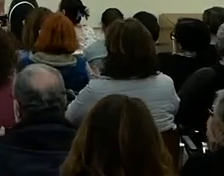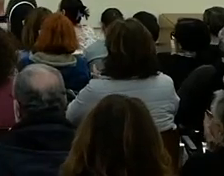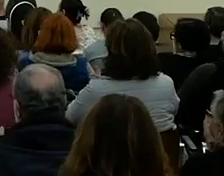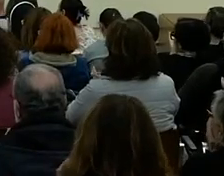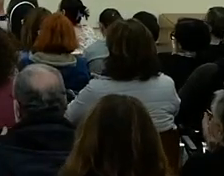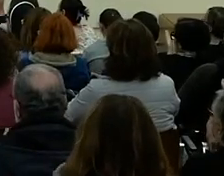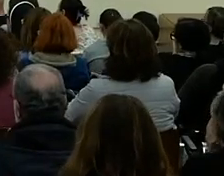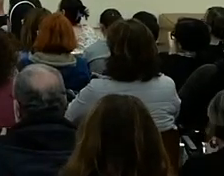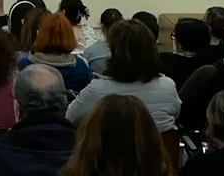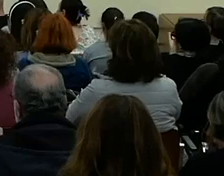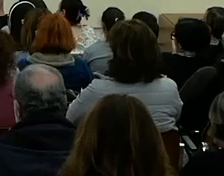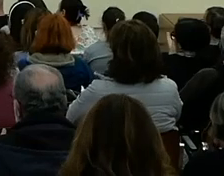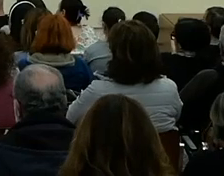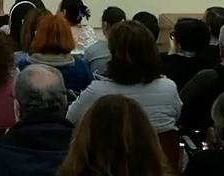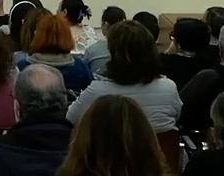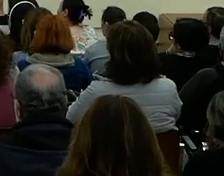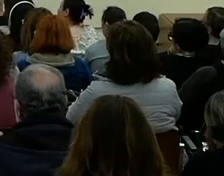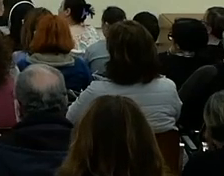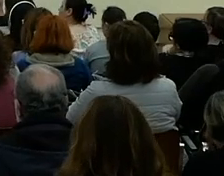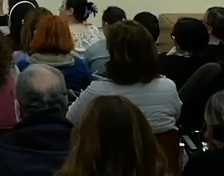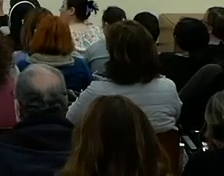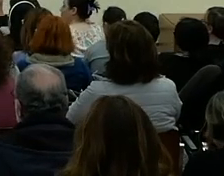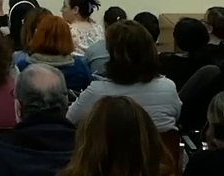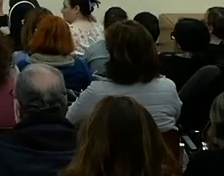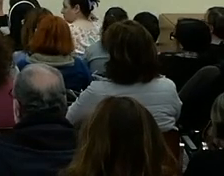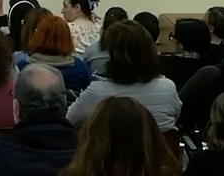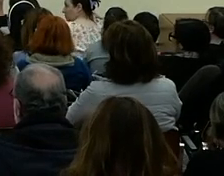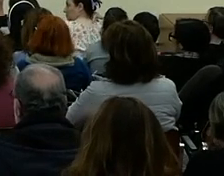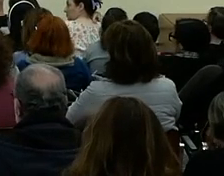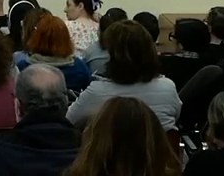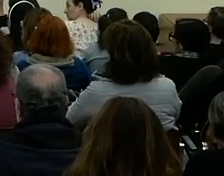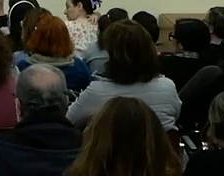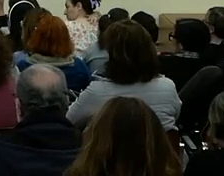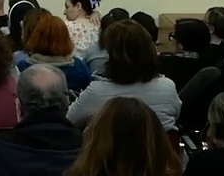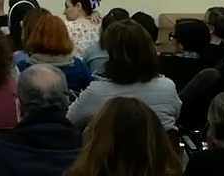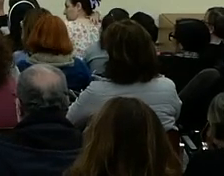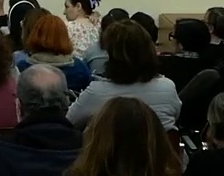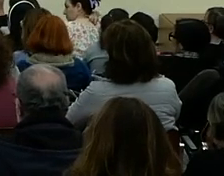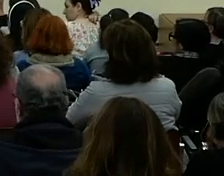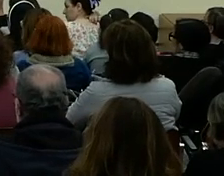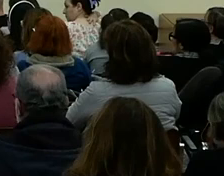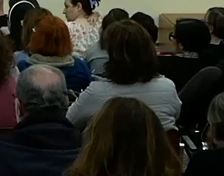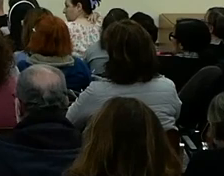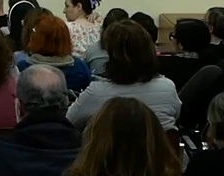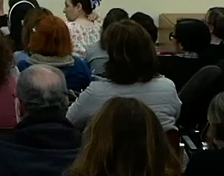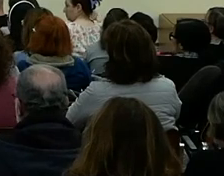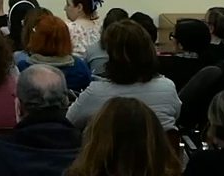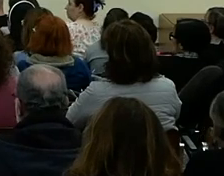grazie grazie Valeria do subito la parola a Maria Scicchitano